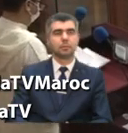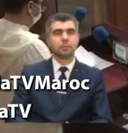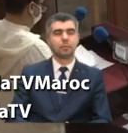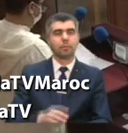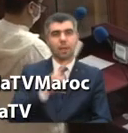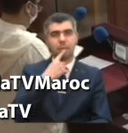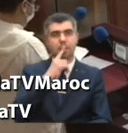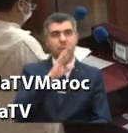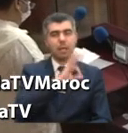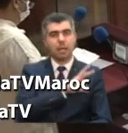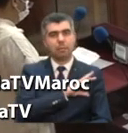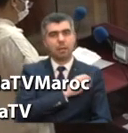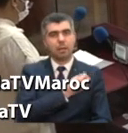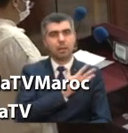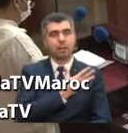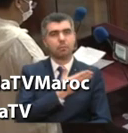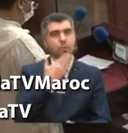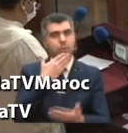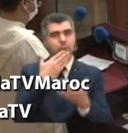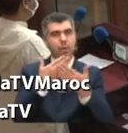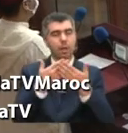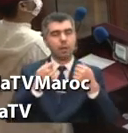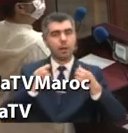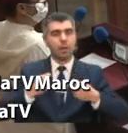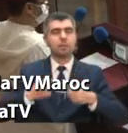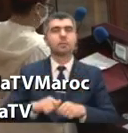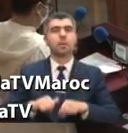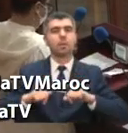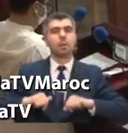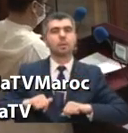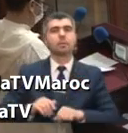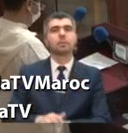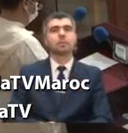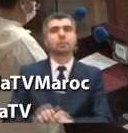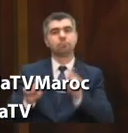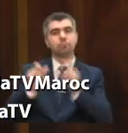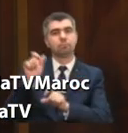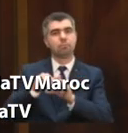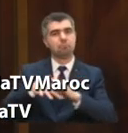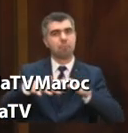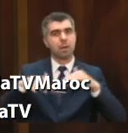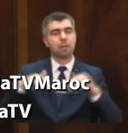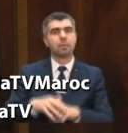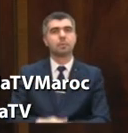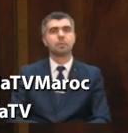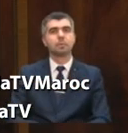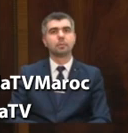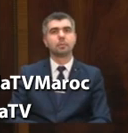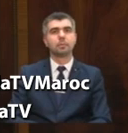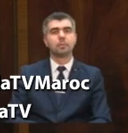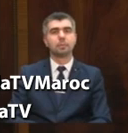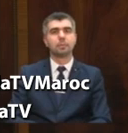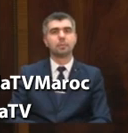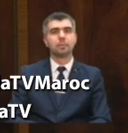السلام عليكم. شكرا السيد الرئيس، السيد الرئيس، السيد وزير الدولة، السيدات والسادة الوزراء، عفوا السيدات والسادة